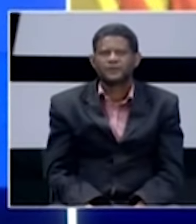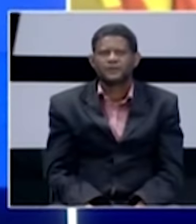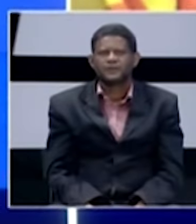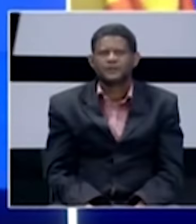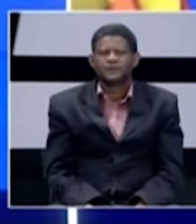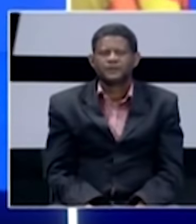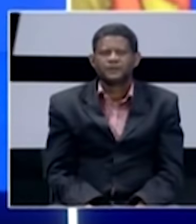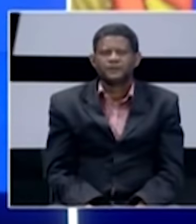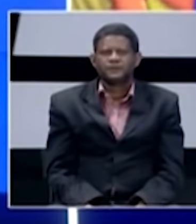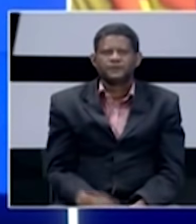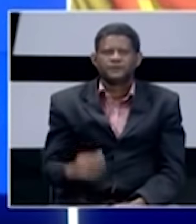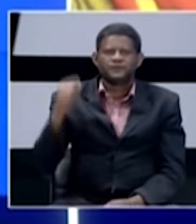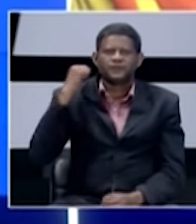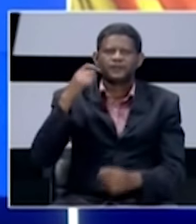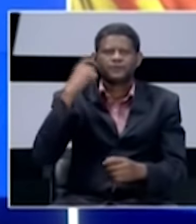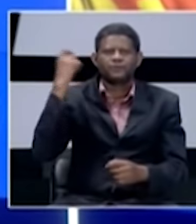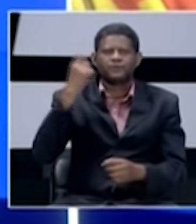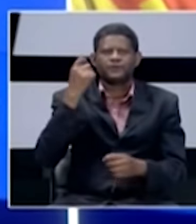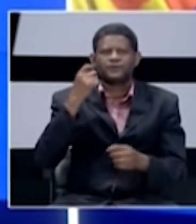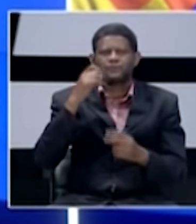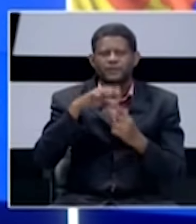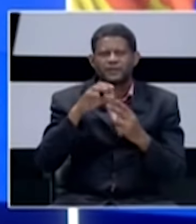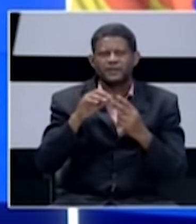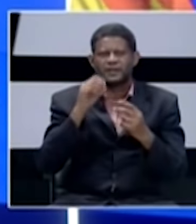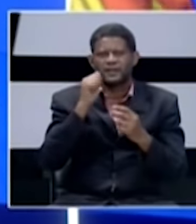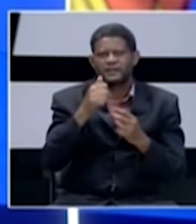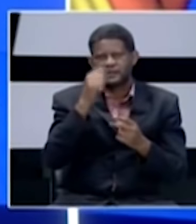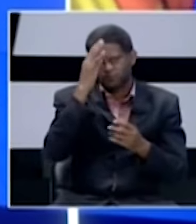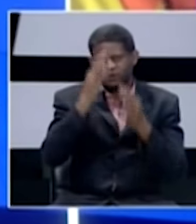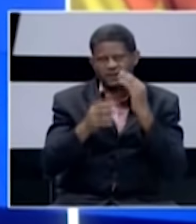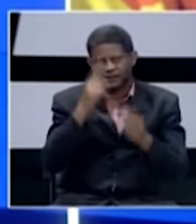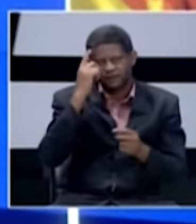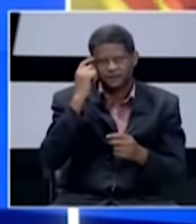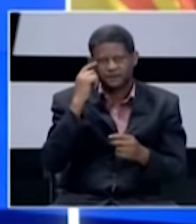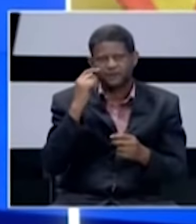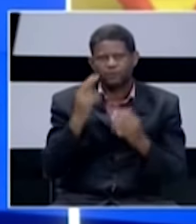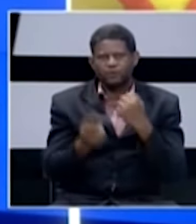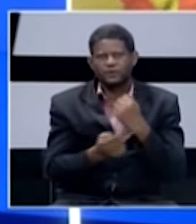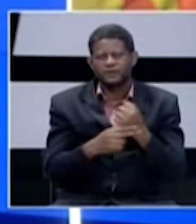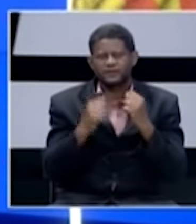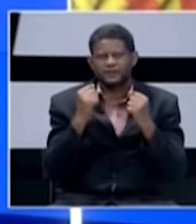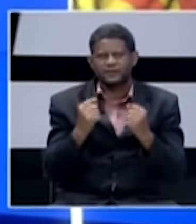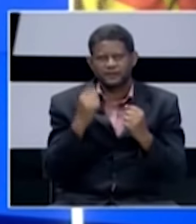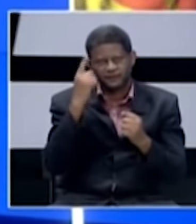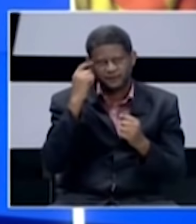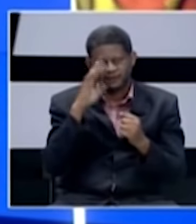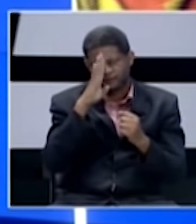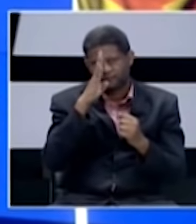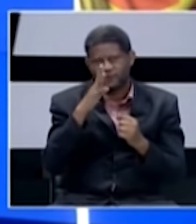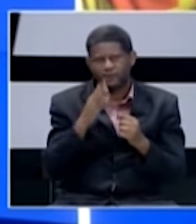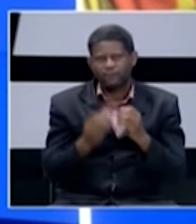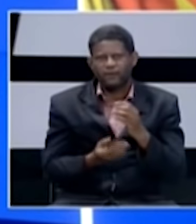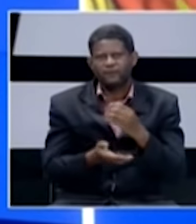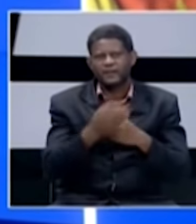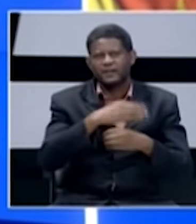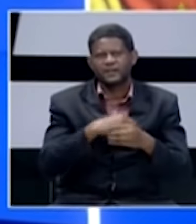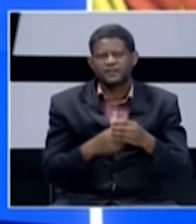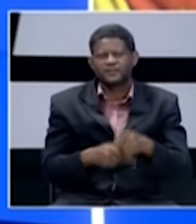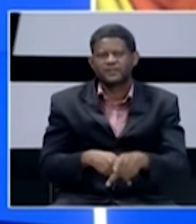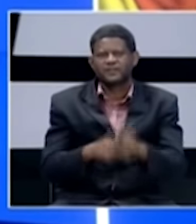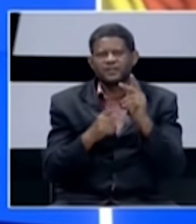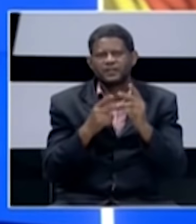دحري معوات مرز أمس العرس وسان تقرأي بقوت أباز دلدل التقرائين مفتقر مفرين نتحر الشام موساخ تغلطي بو ميسرحو